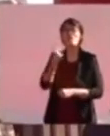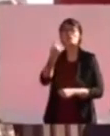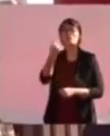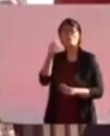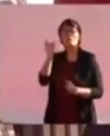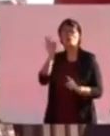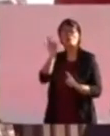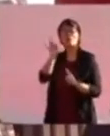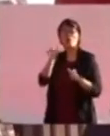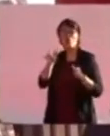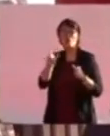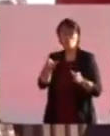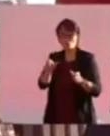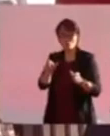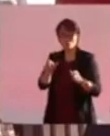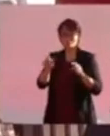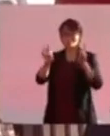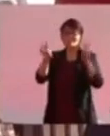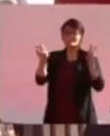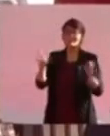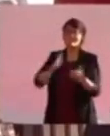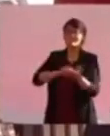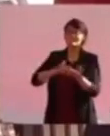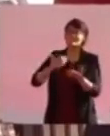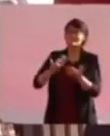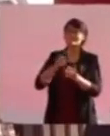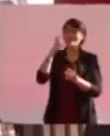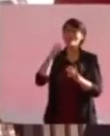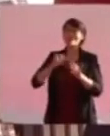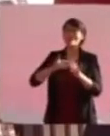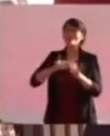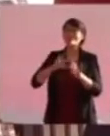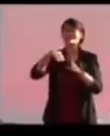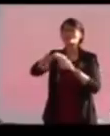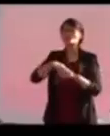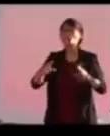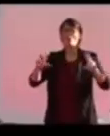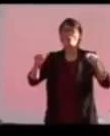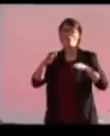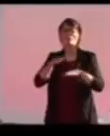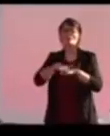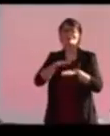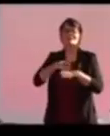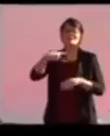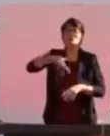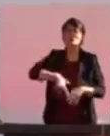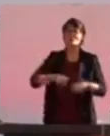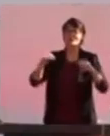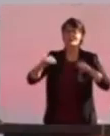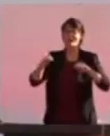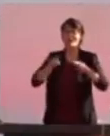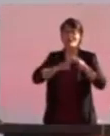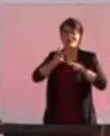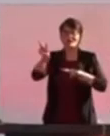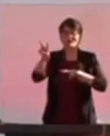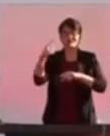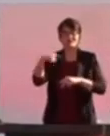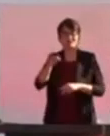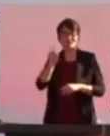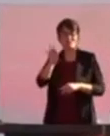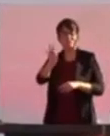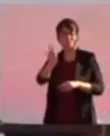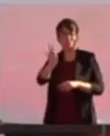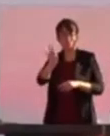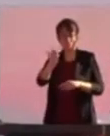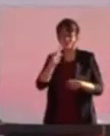il valore della prevenzione in un nuovo servizio socio sanitario nazionale in questo focus che abbiamo fatto il 7 ottobre